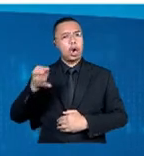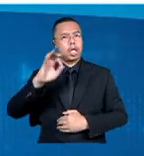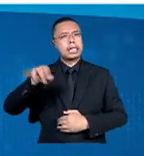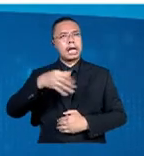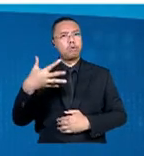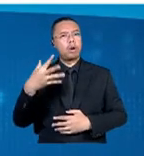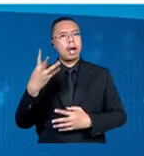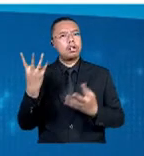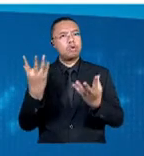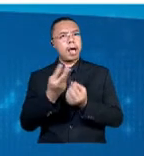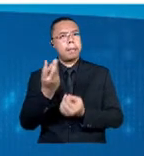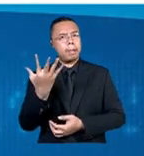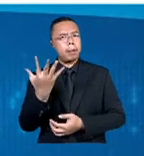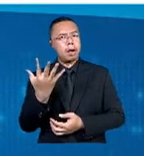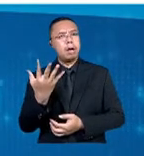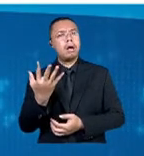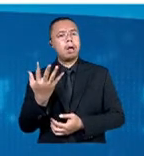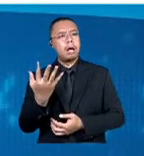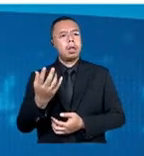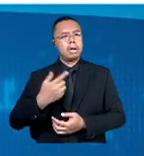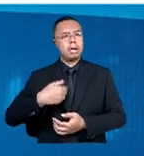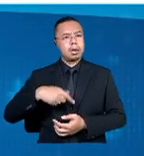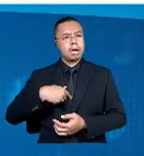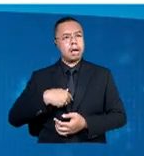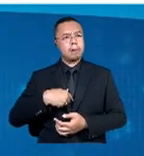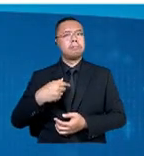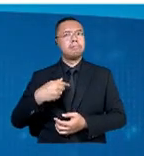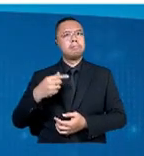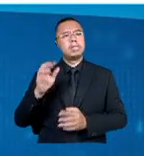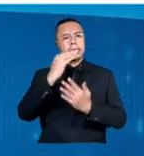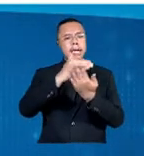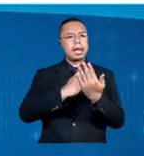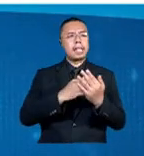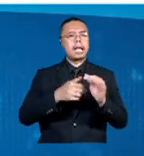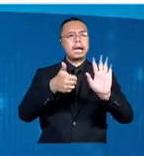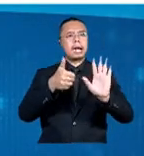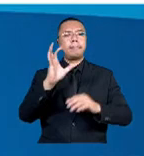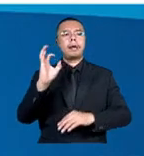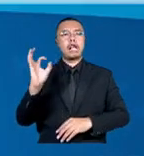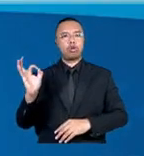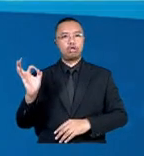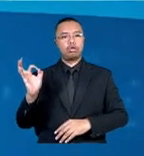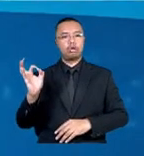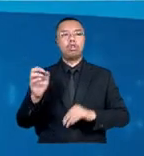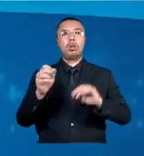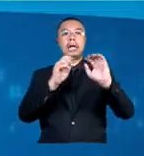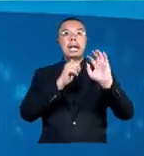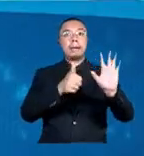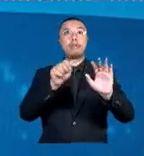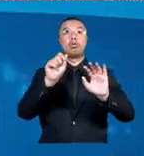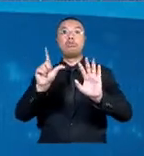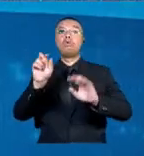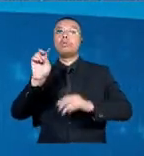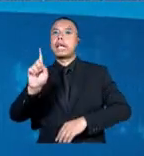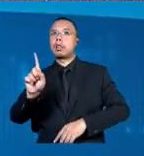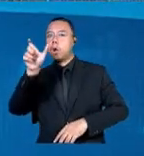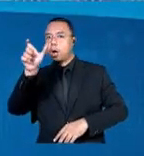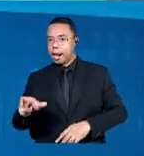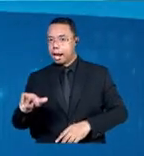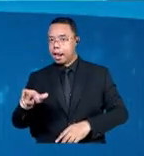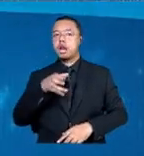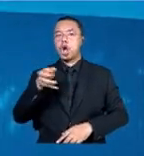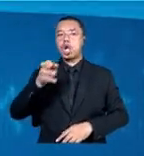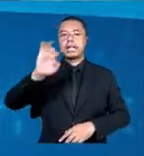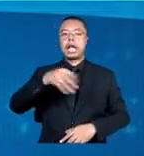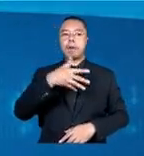Kota Jayapura ini? Ya, data kami di Kota Jayapura sekitar 671 orang. Baik. Ya,